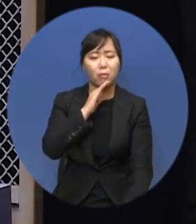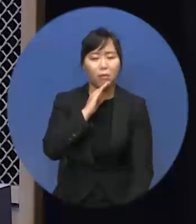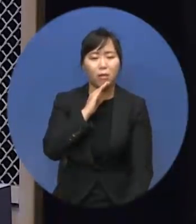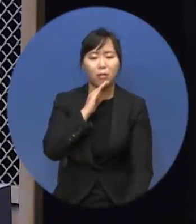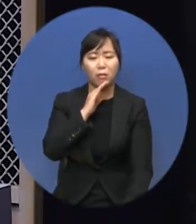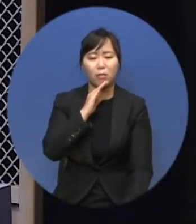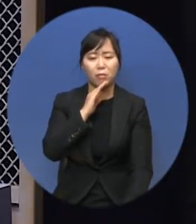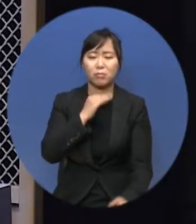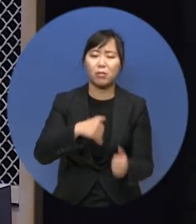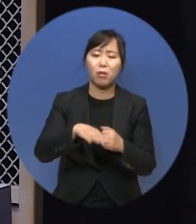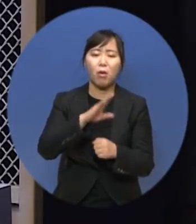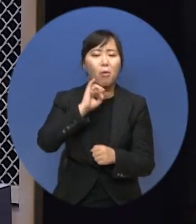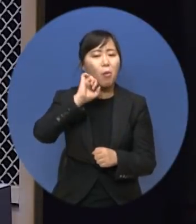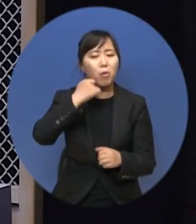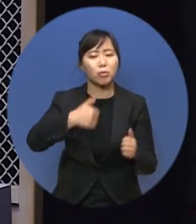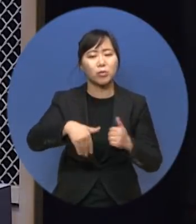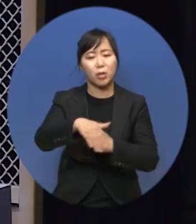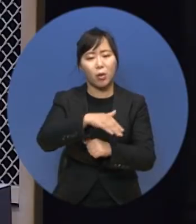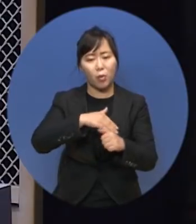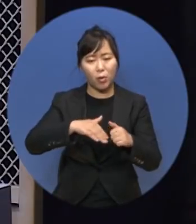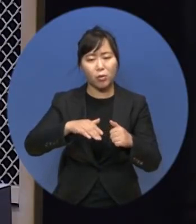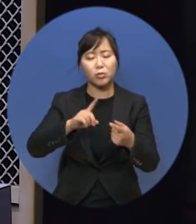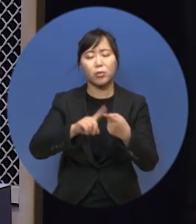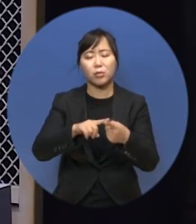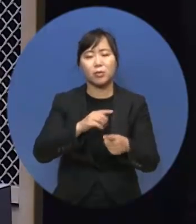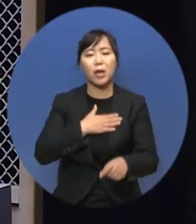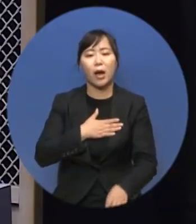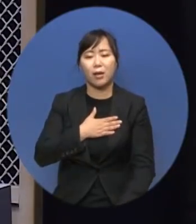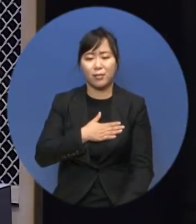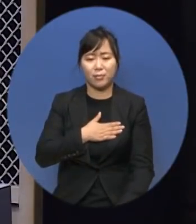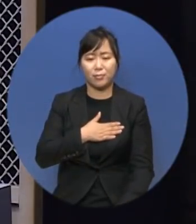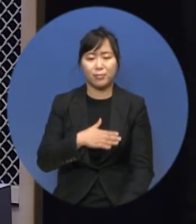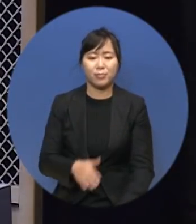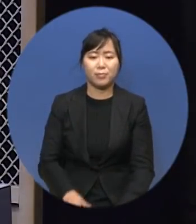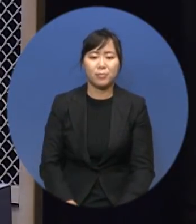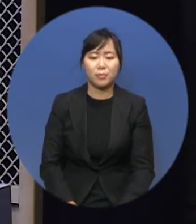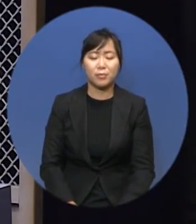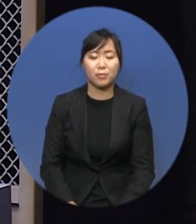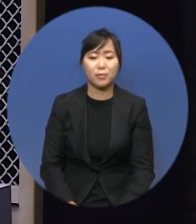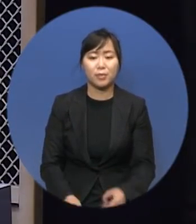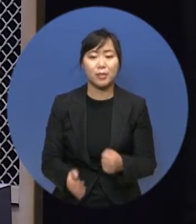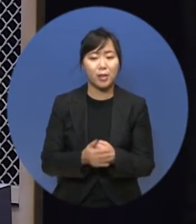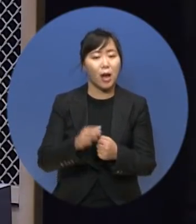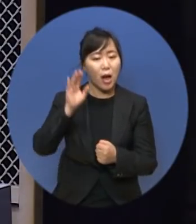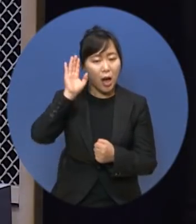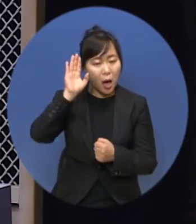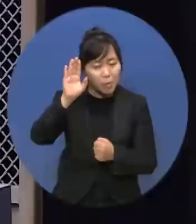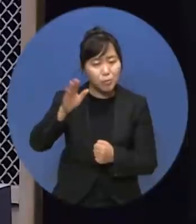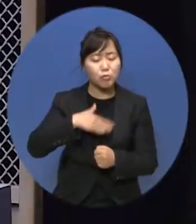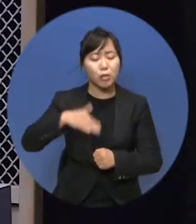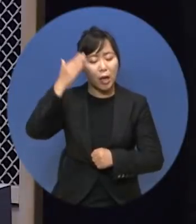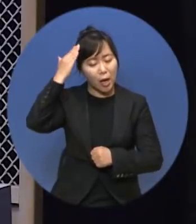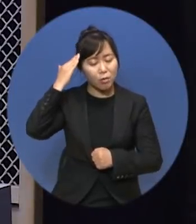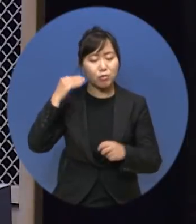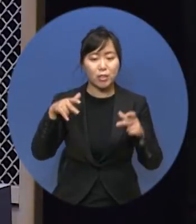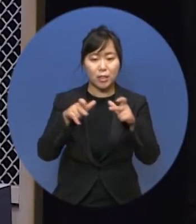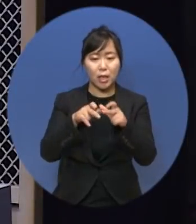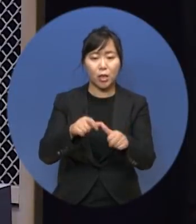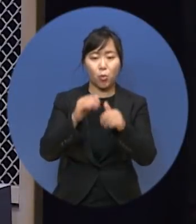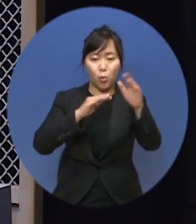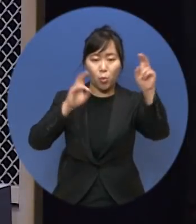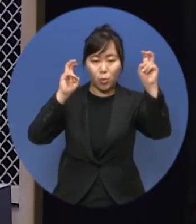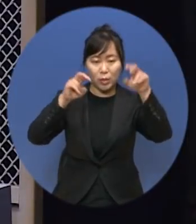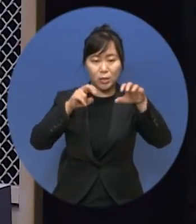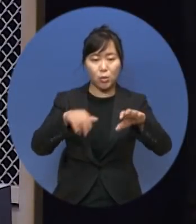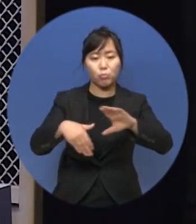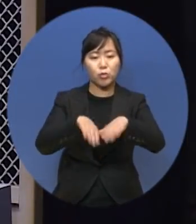이제 양적으로는 많이 어려운 상황인 것을 저희도 알고 있습니다. 그래서 앞으로 우리 한국장애인